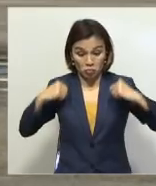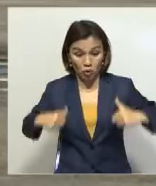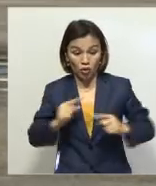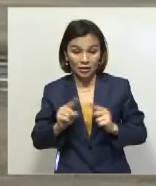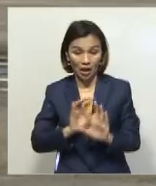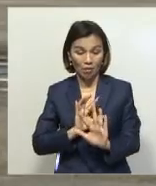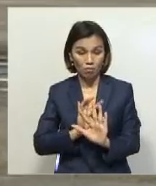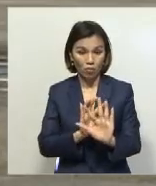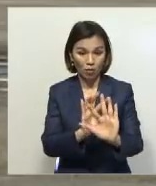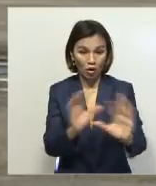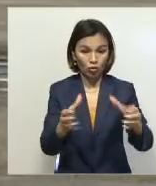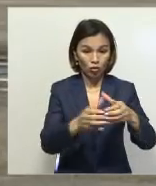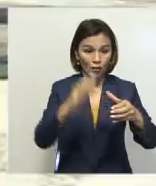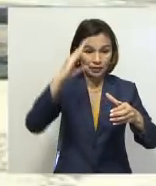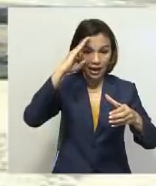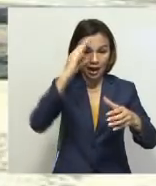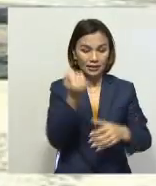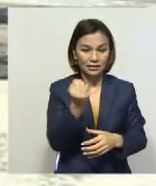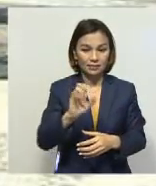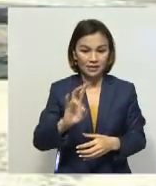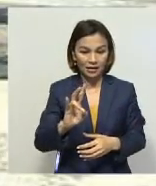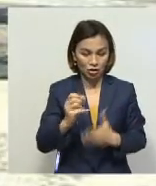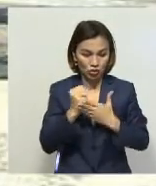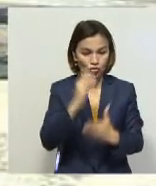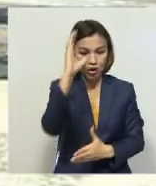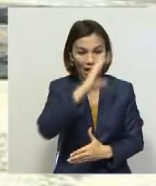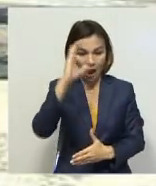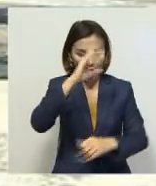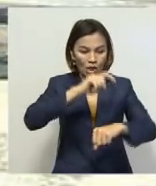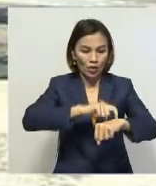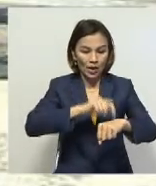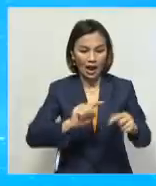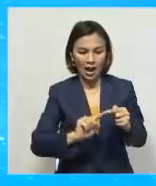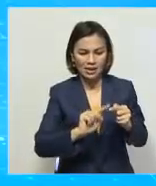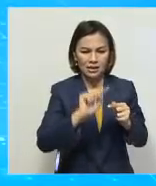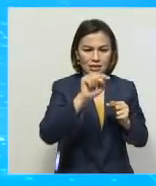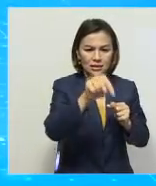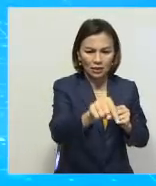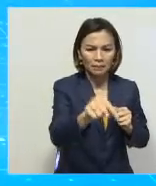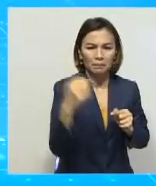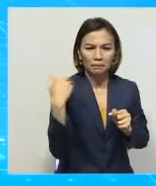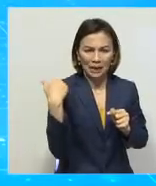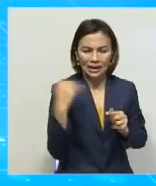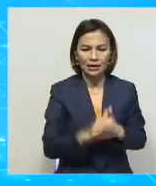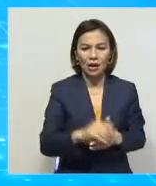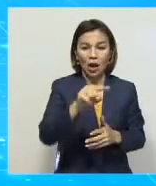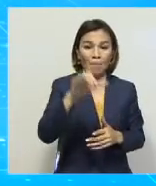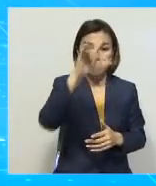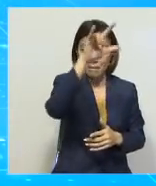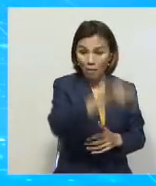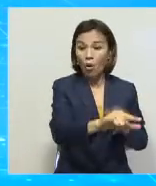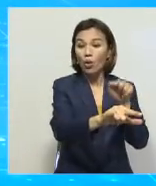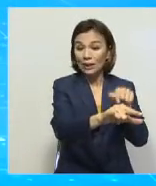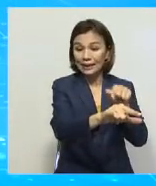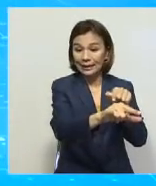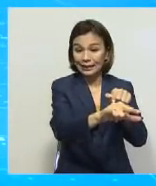พาะกิจกรมทหารราบที่17นะคะเข้าไปค้นหาซึ่งก็ต้องใช้เวลาเข้าไปในพื้นที่เพราะว่าทราบว่าจุดที่เครื่องบินตก